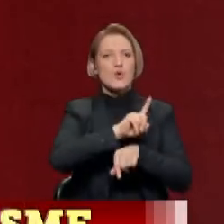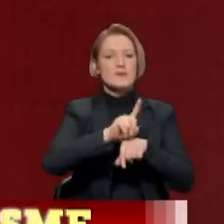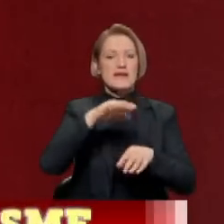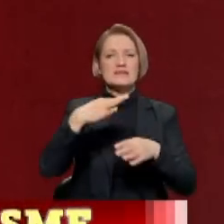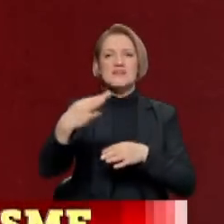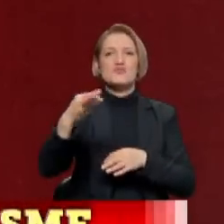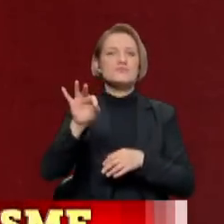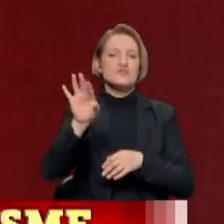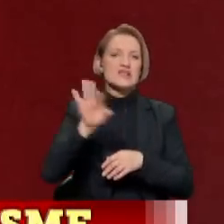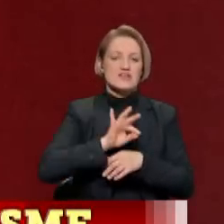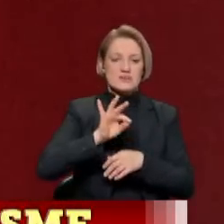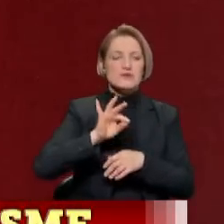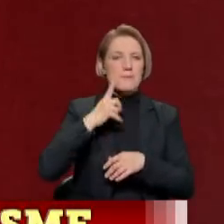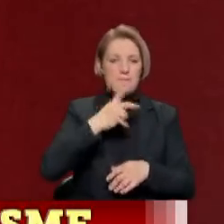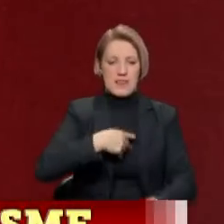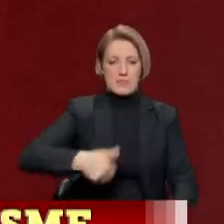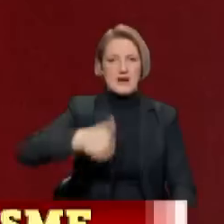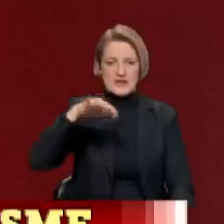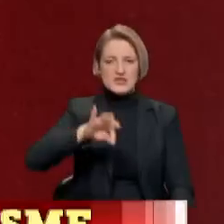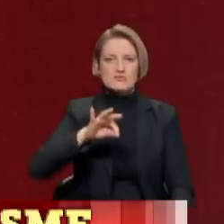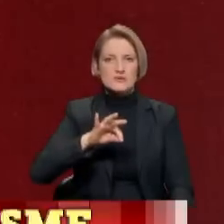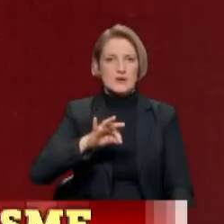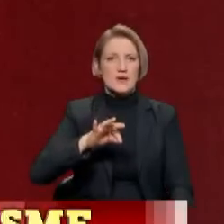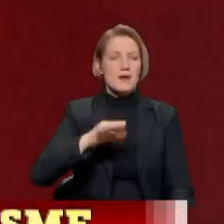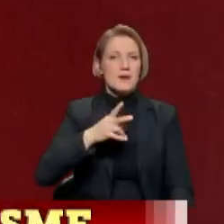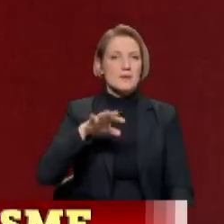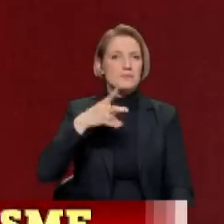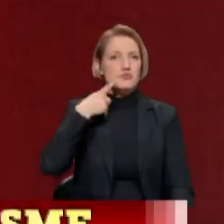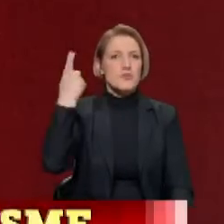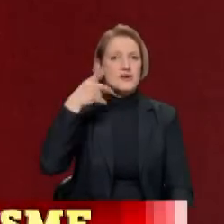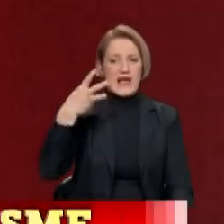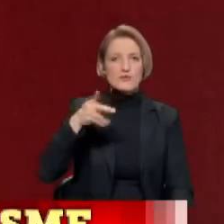seçilmiş belediye başkanı, şimdiki Cumhurbaşkanı Erdoğan'a verilen hapis cezası da doğru değildi.